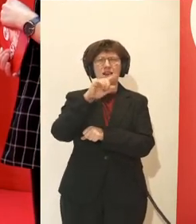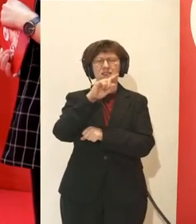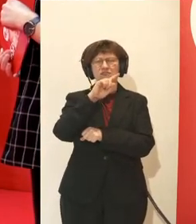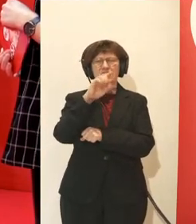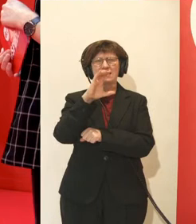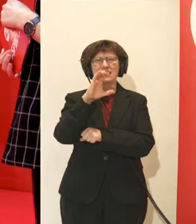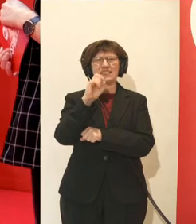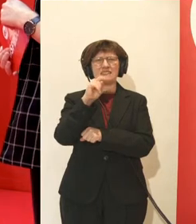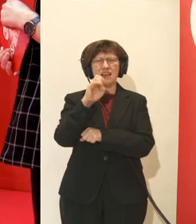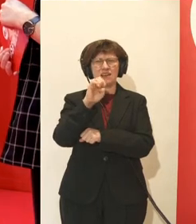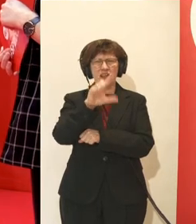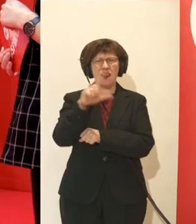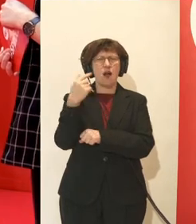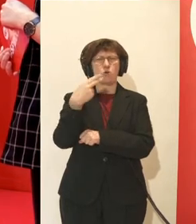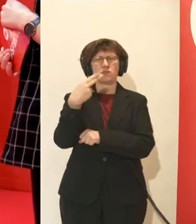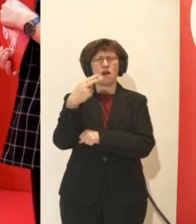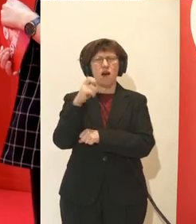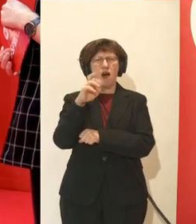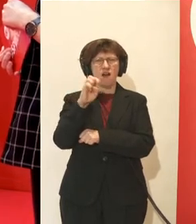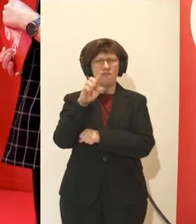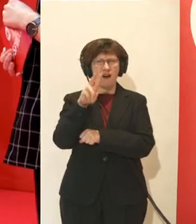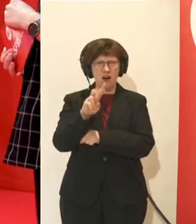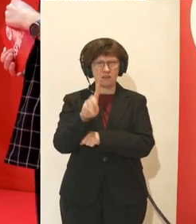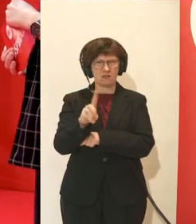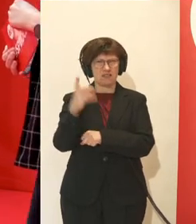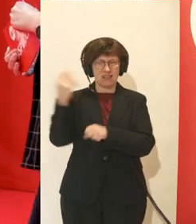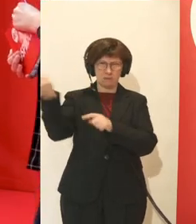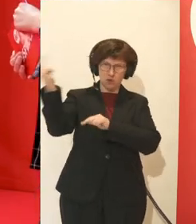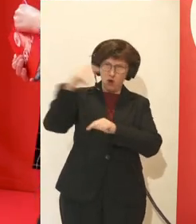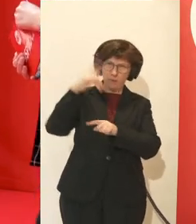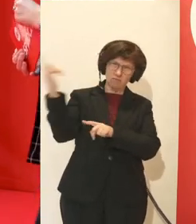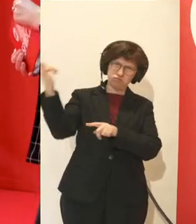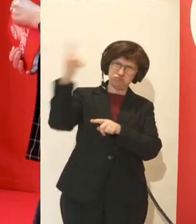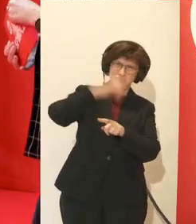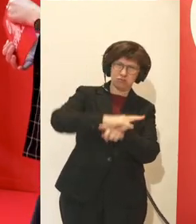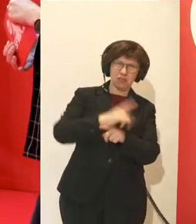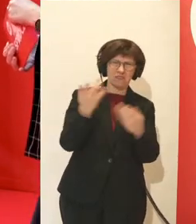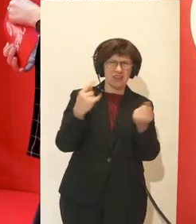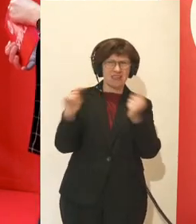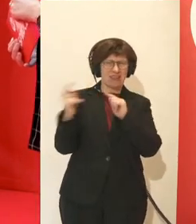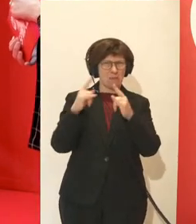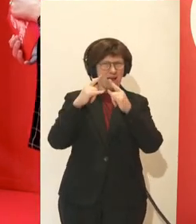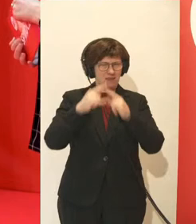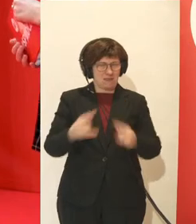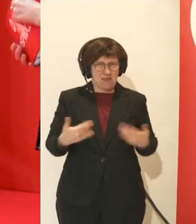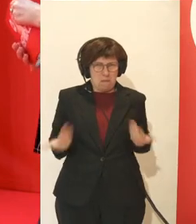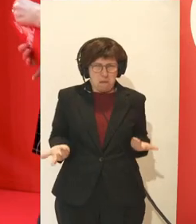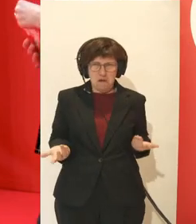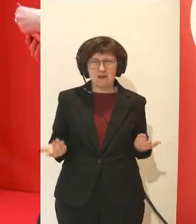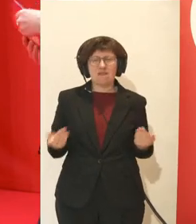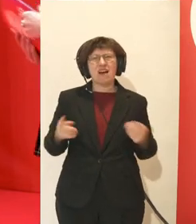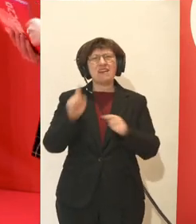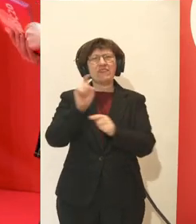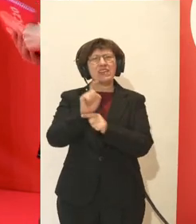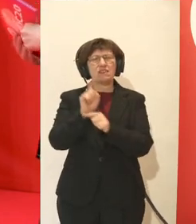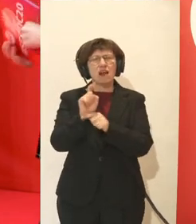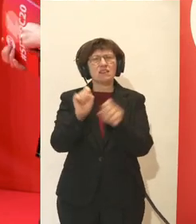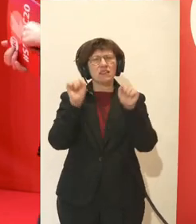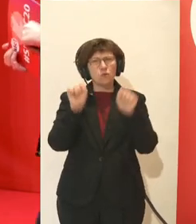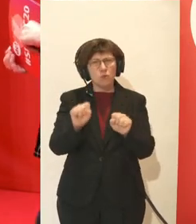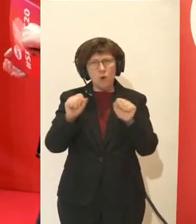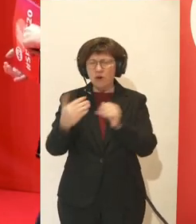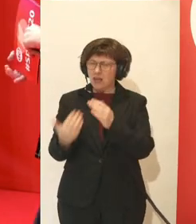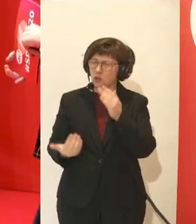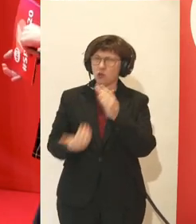zugeschaltet ist ich weiß nicht ob der sonst her geflogen wäre ja für eine station auf dem debatten camp also die digitalisierung ermöglicht ganz viele